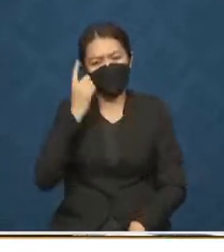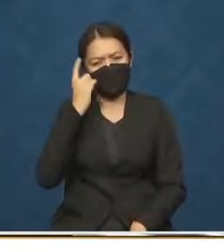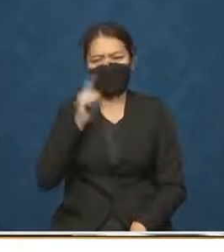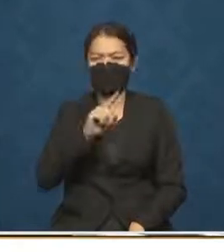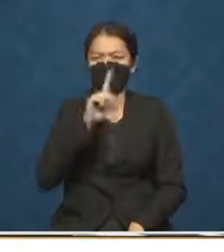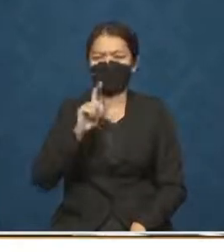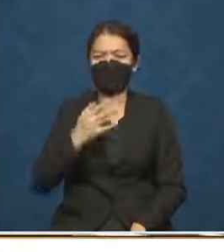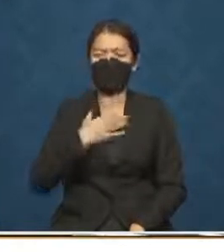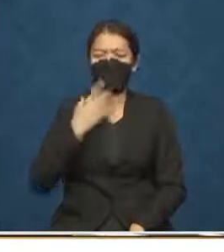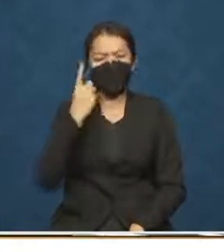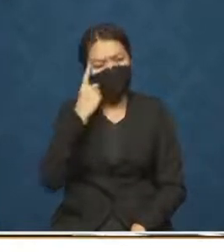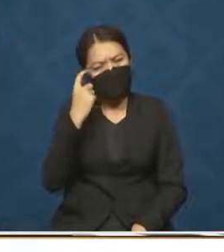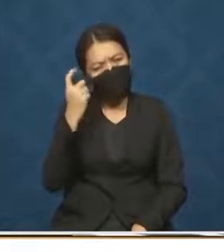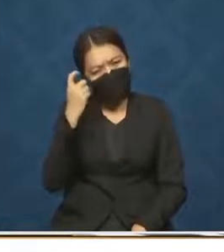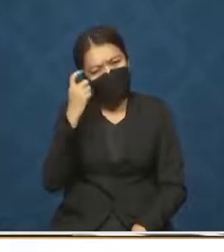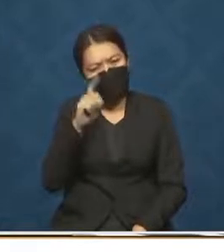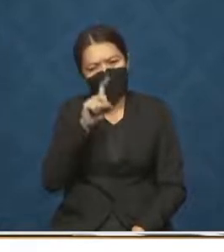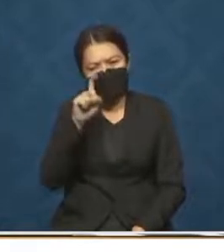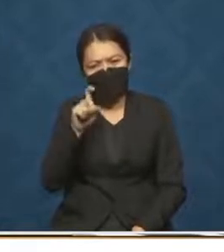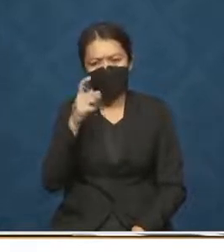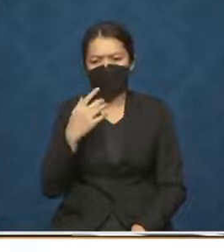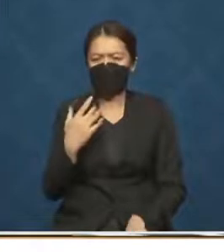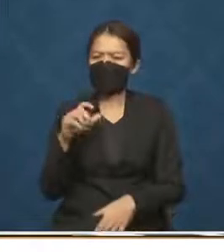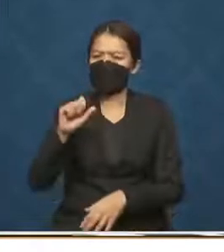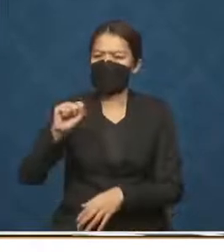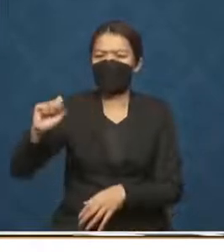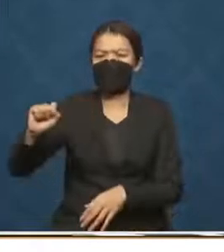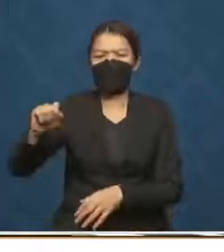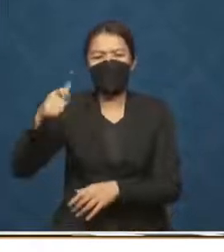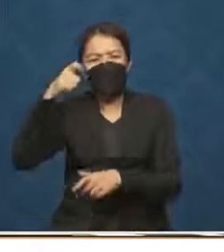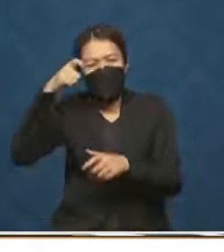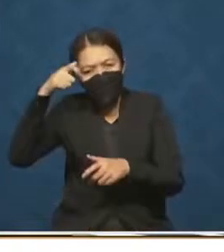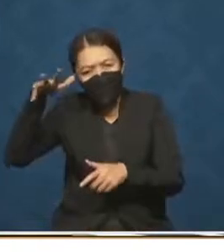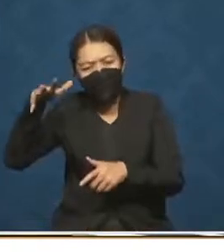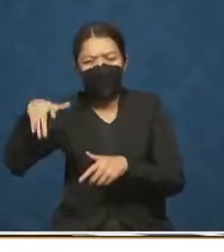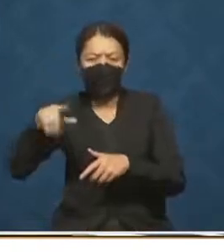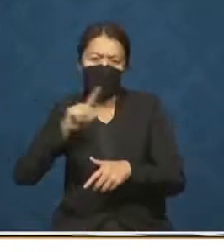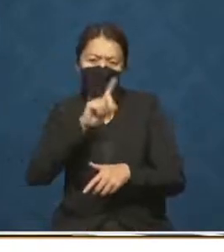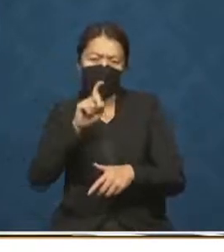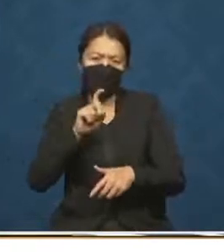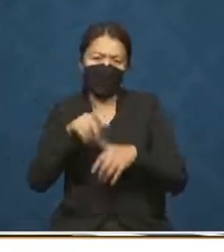เพระผมมคนกสงสัยเรามาจากผแทนมานอกเราสงสัยแทนจากบ้าน